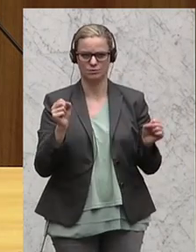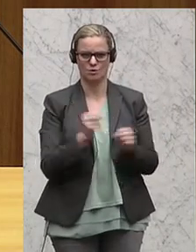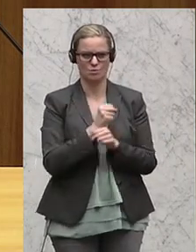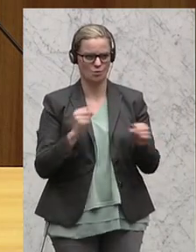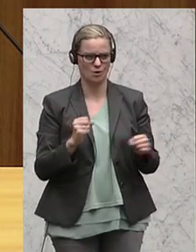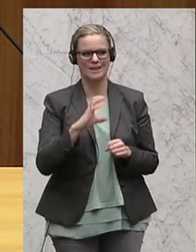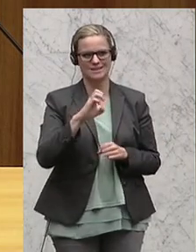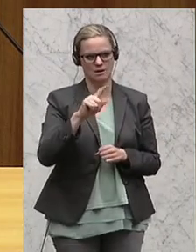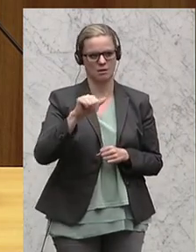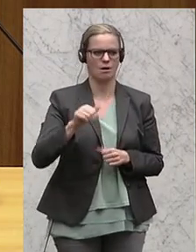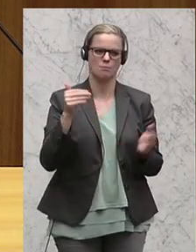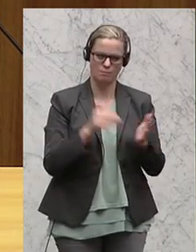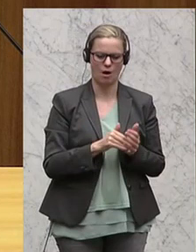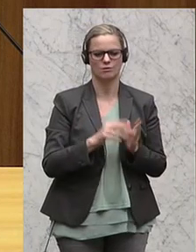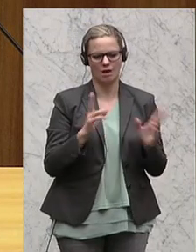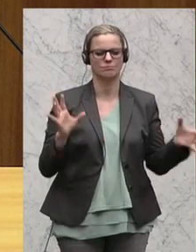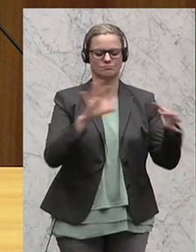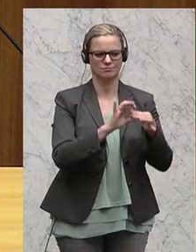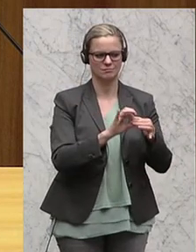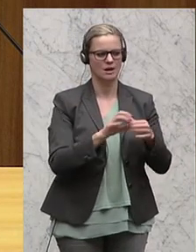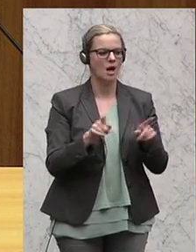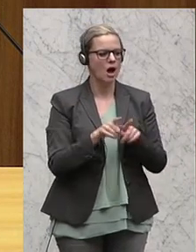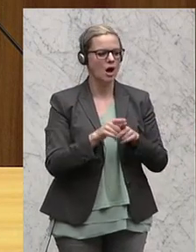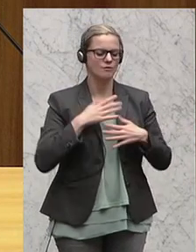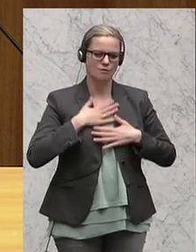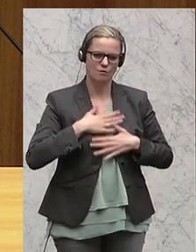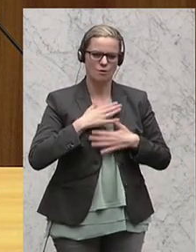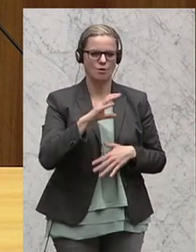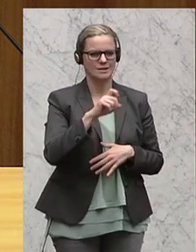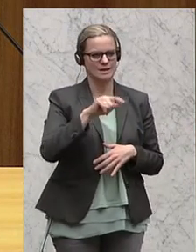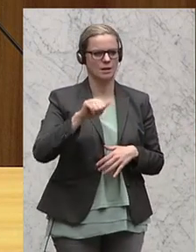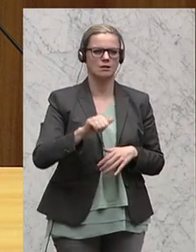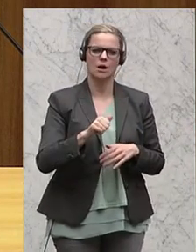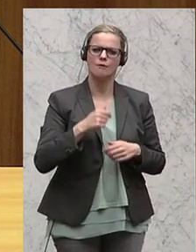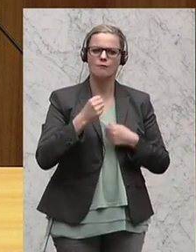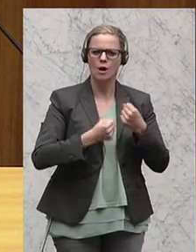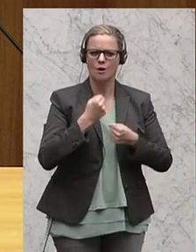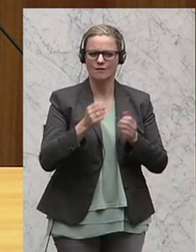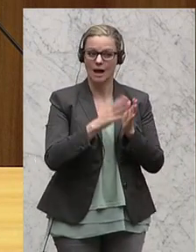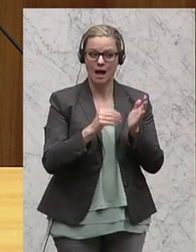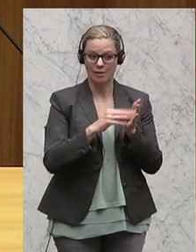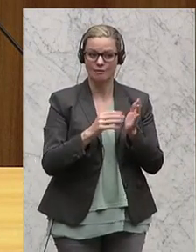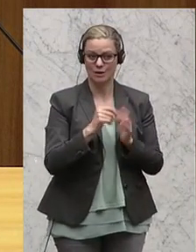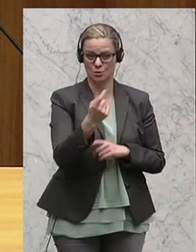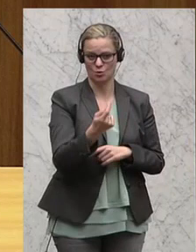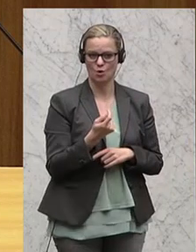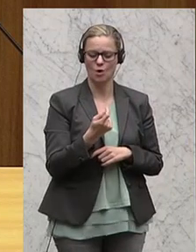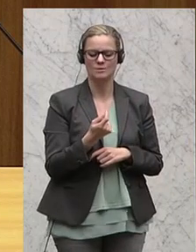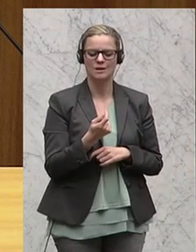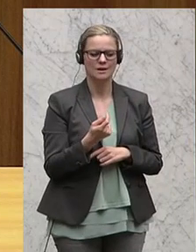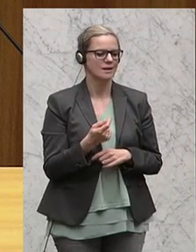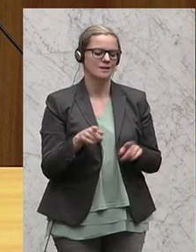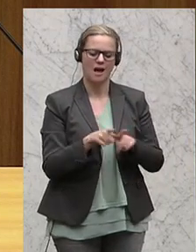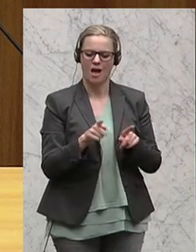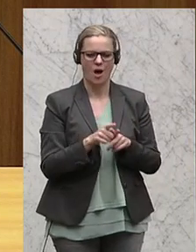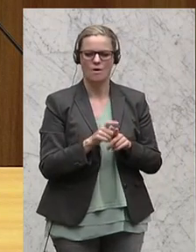zu kompliziert. Und ich bin auch froh, wenn CETA in Kürze in die vorläufige Anwendung kommt, denn da werden auch die letzten Kritiker erkennen,